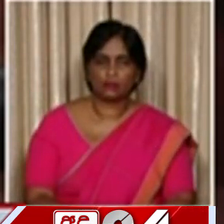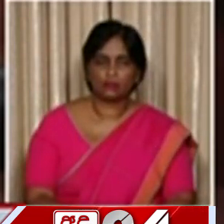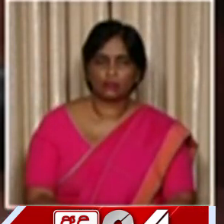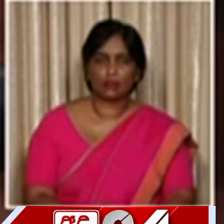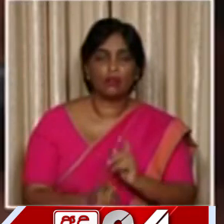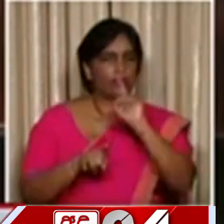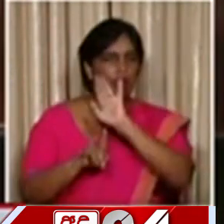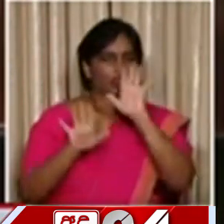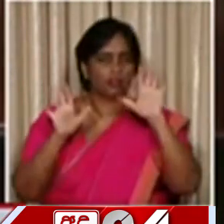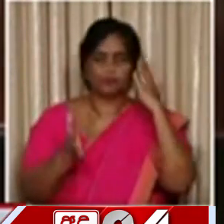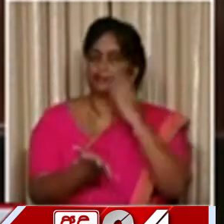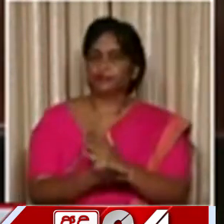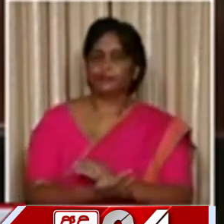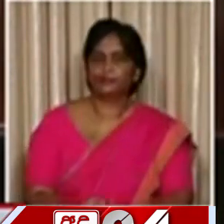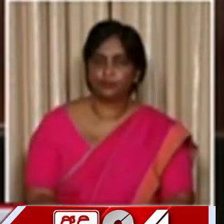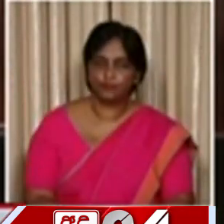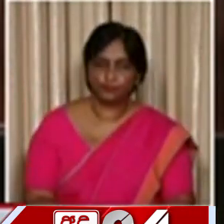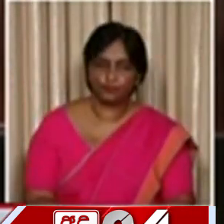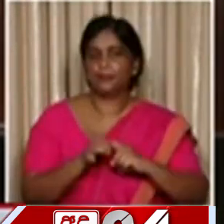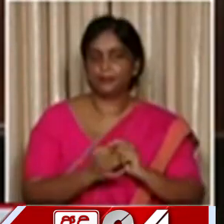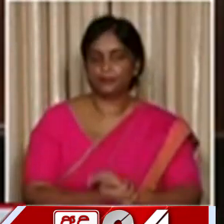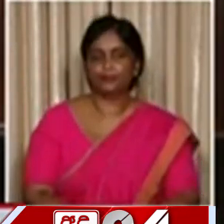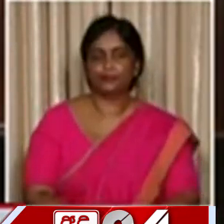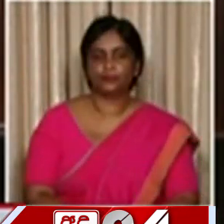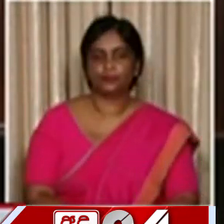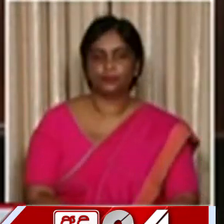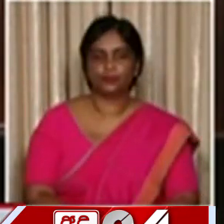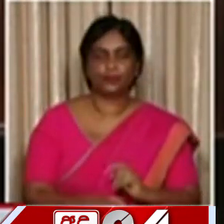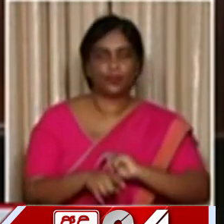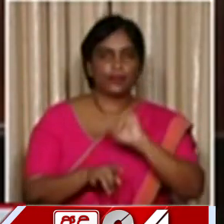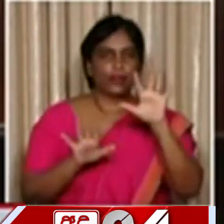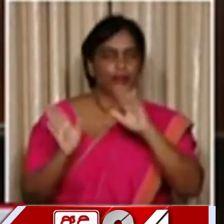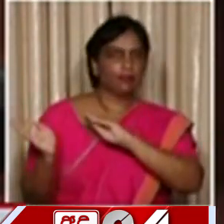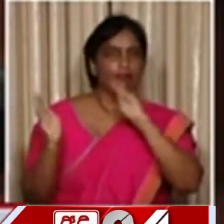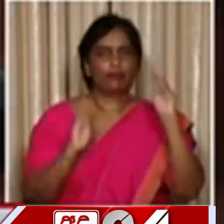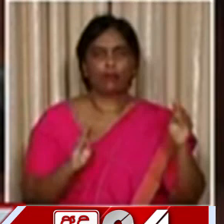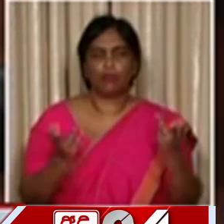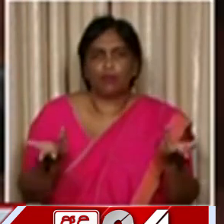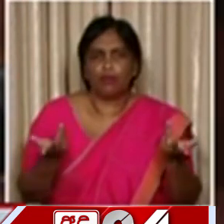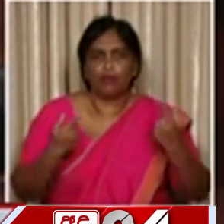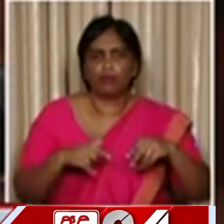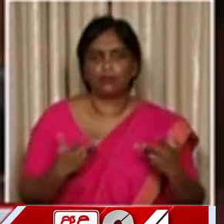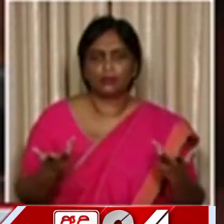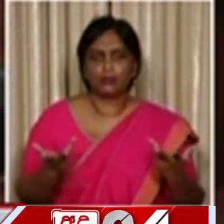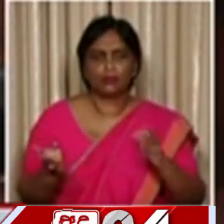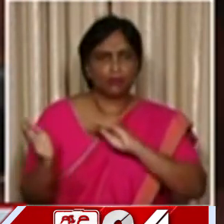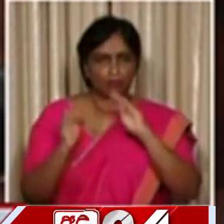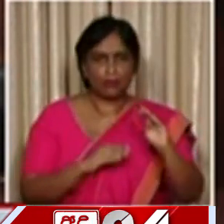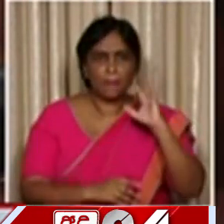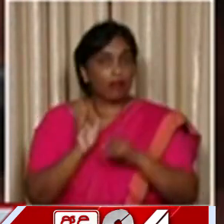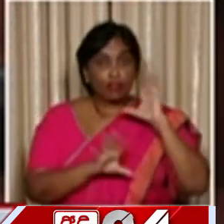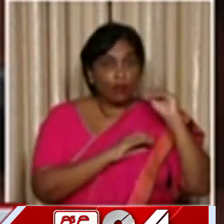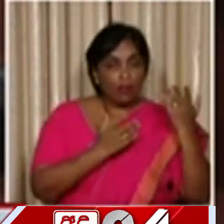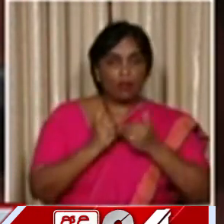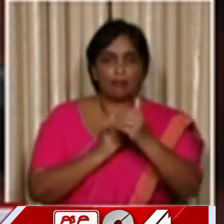කරන්නේ පාර්ලිමේන්තුවේ පාර්ලිමේන්ට් සස්පෙන්ඩඩ් ෆෝ 10 මිනිට්ස් විනාඩි 10කට කල් තිබ්බා ඊට පස්සේ මොකද උනේ කියලා දැනගන්න කැමතියි අපි කල් තිබ්බන මොකක් හරි ප්‍රතිඵලයක් අරගෙන